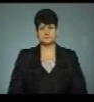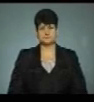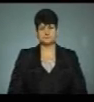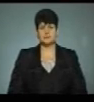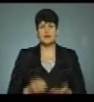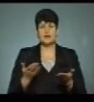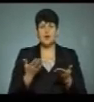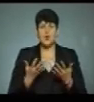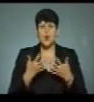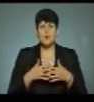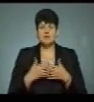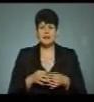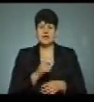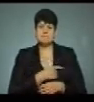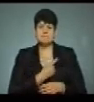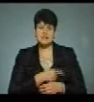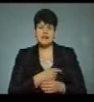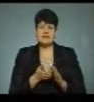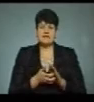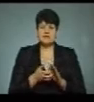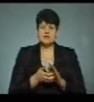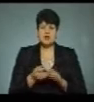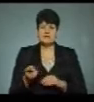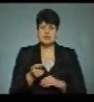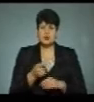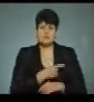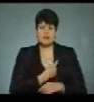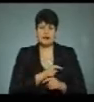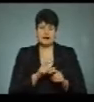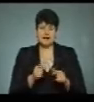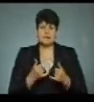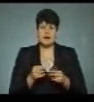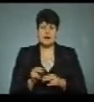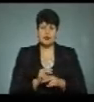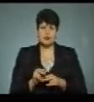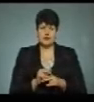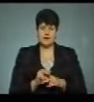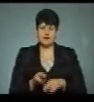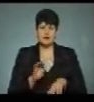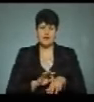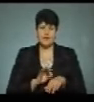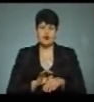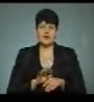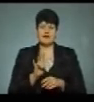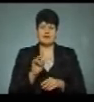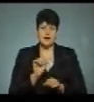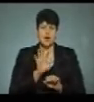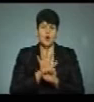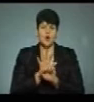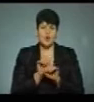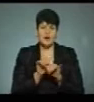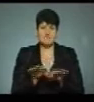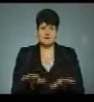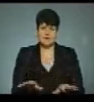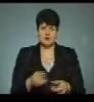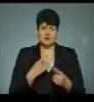Якого обладнання та медикаментів не вистачає в тернопільських лікарнях для лікування хворих на коронавірус, обговорили на засіданні